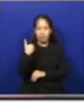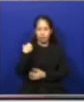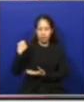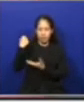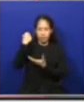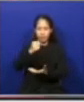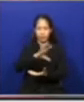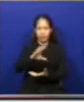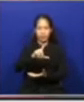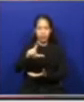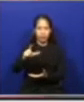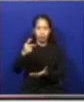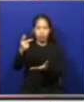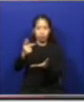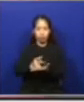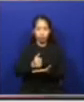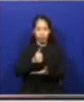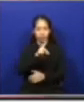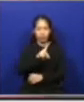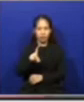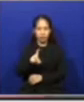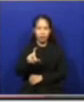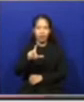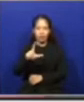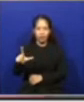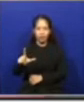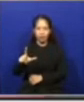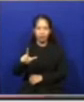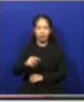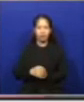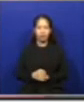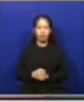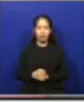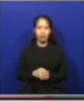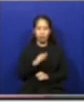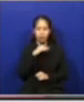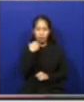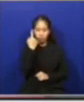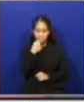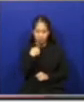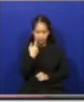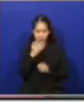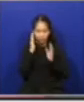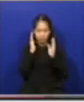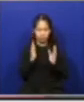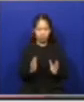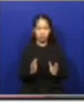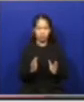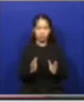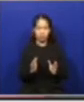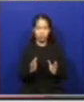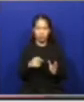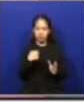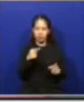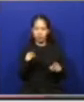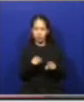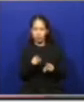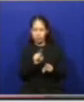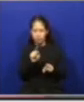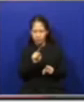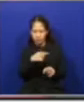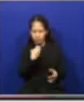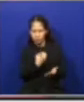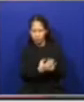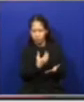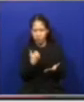งถึง100ล้านมากไปกว่านั้นคนใหญ่ๆเนี่ยคนลูกค้าตัวโตๆเนี่ยเขาจะมีสินเ